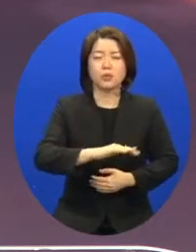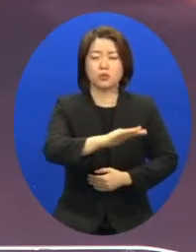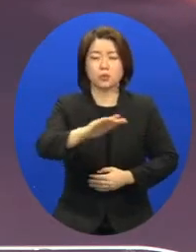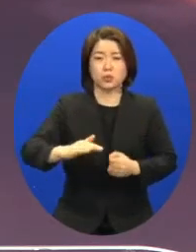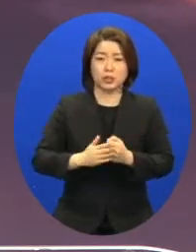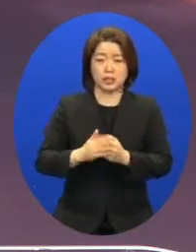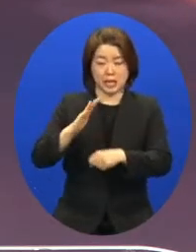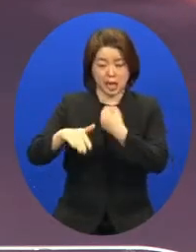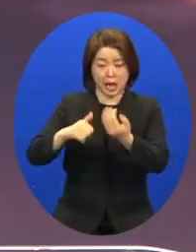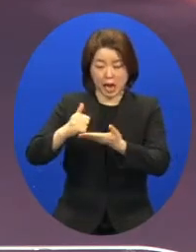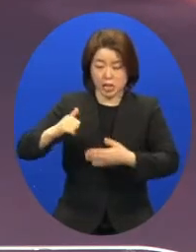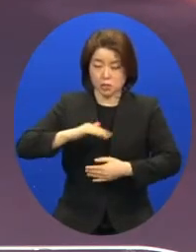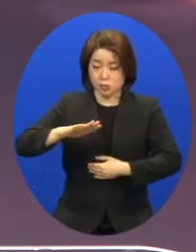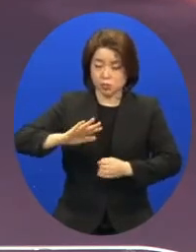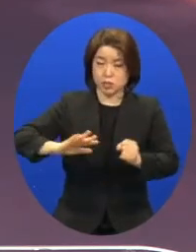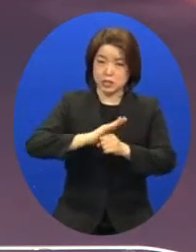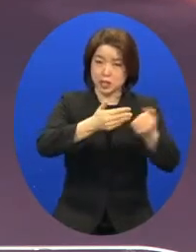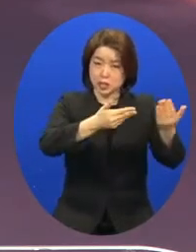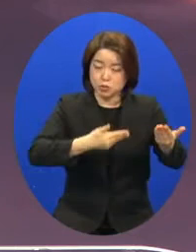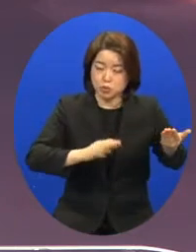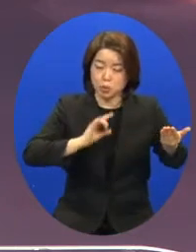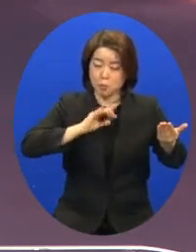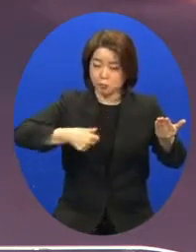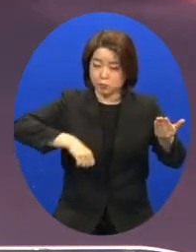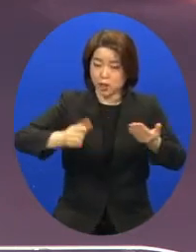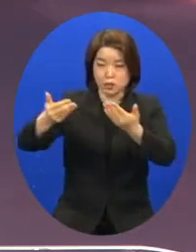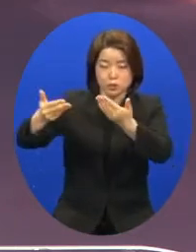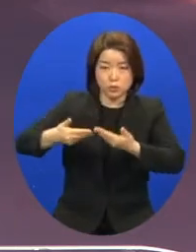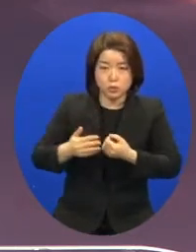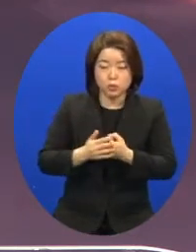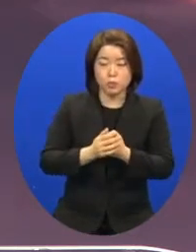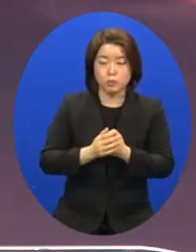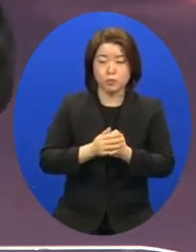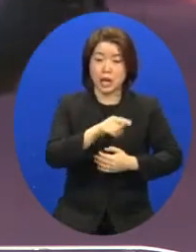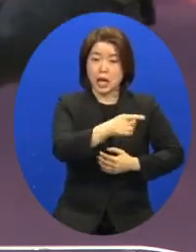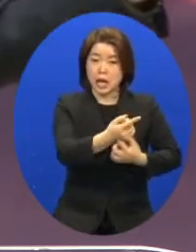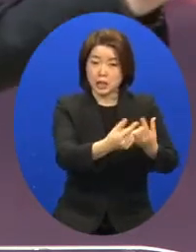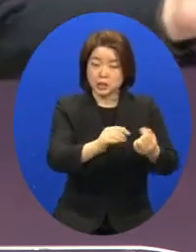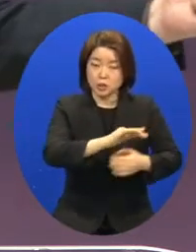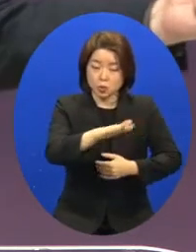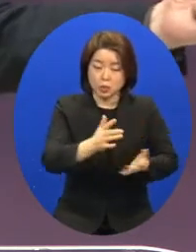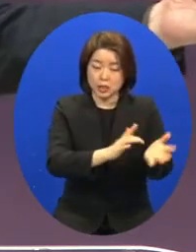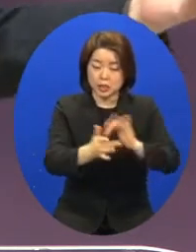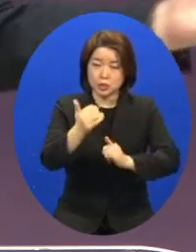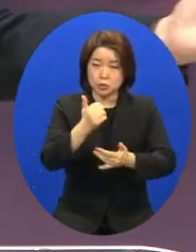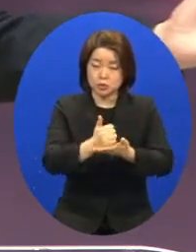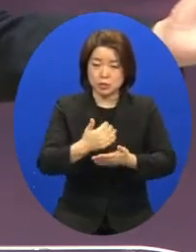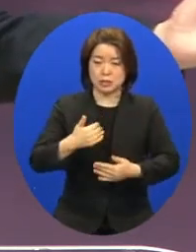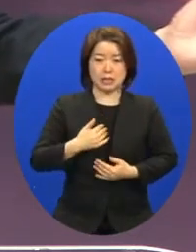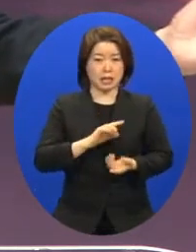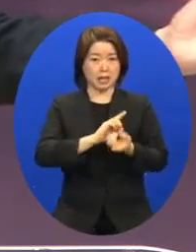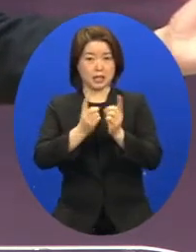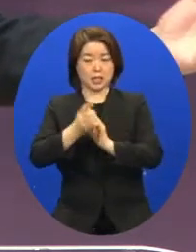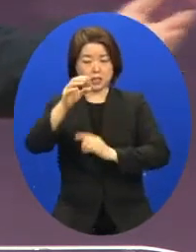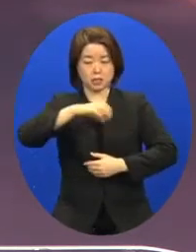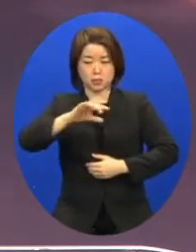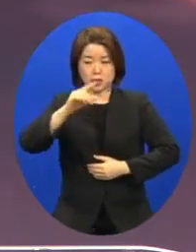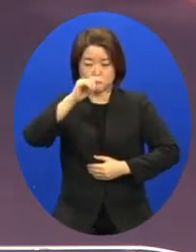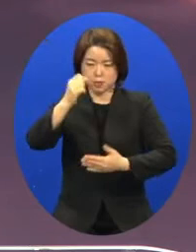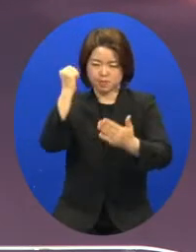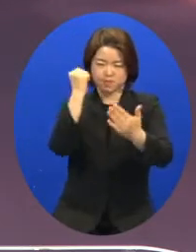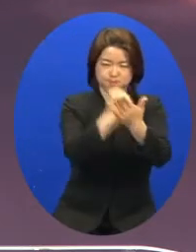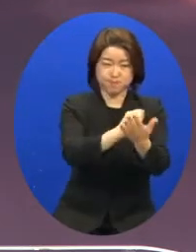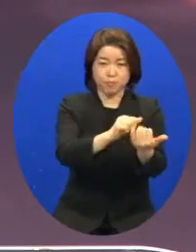하나님은 우리를 사랑하셔서 독생자를 주시고 예수님은 그런 우리를 대신해서 십자가에 못 박혀 죽으시고